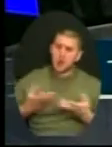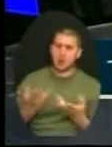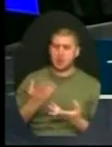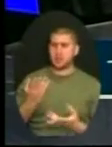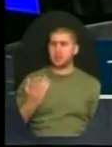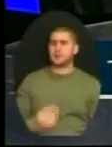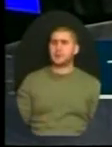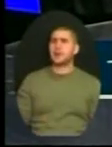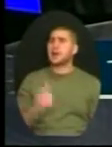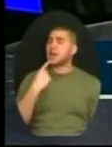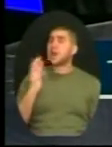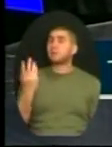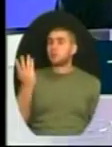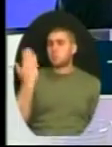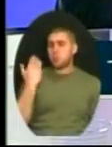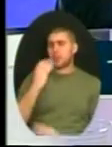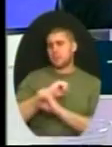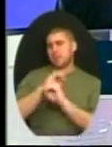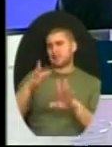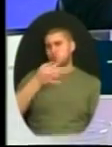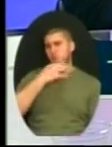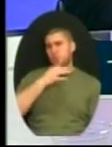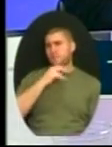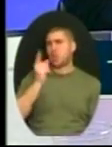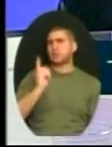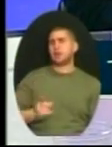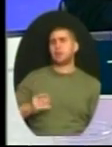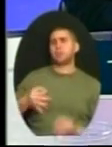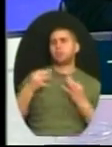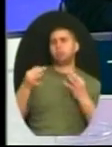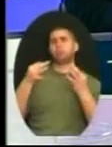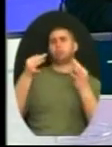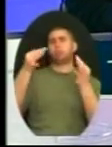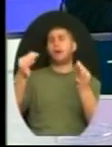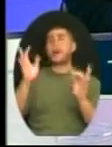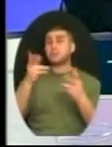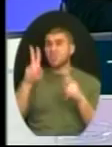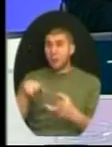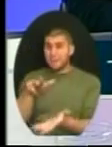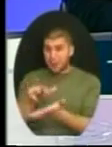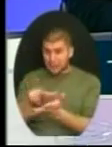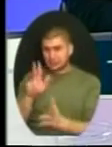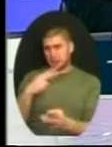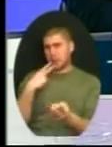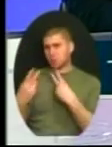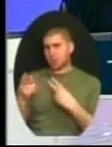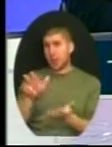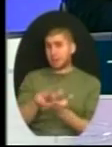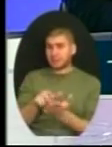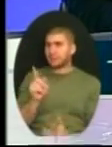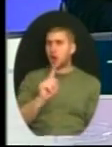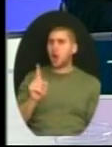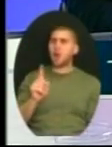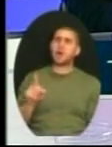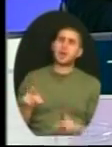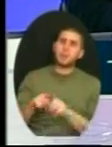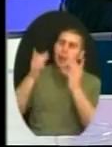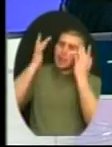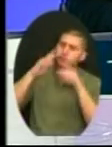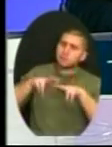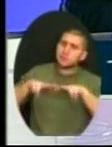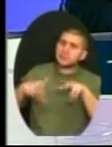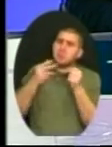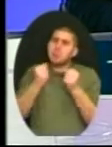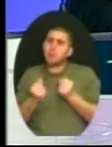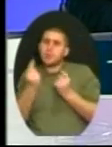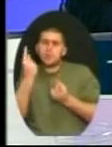הסוף. להוציא את זה כמה שיותר מוקדם, יותר טוב, לא צריך להתעכב, אם יש בגעת צריך לענות, ברור. אבל לא להתחשב במצב